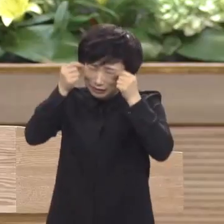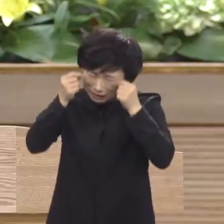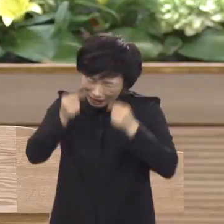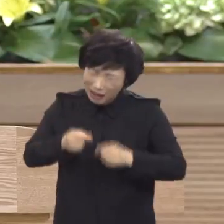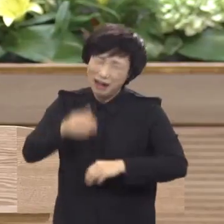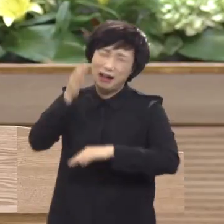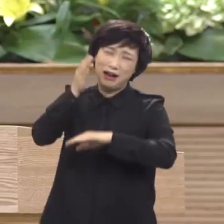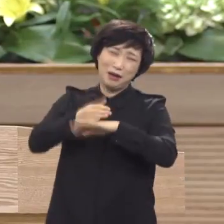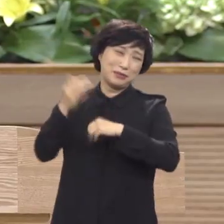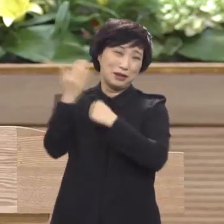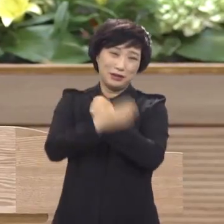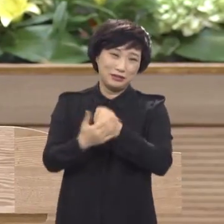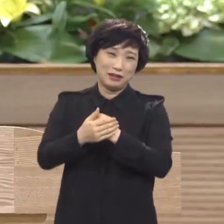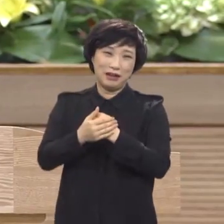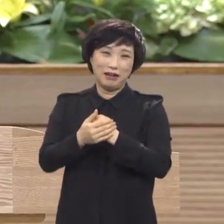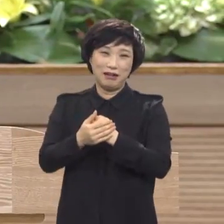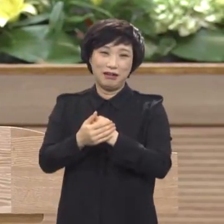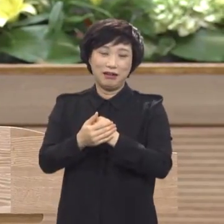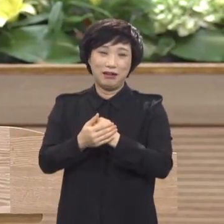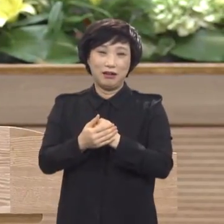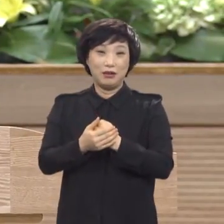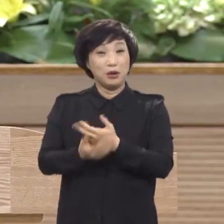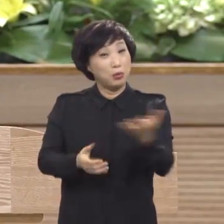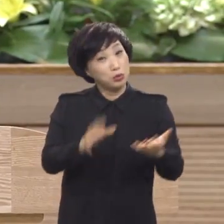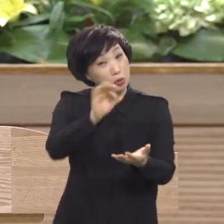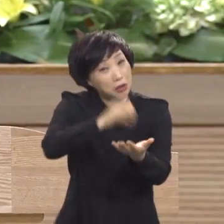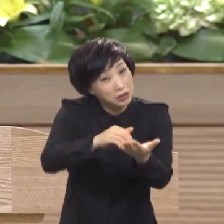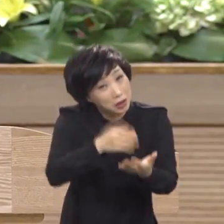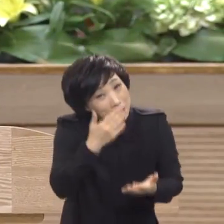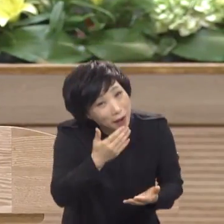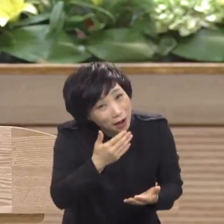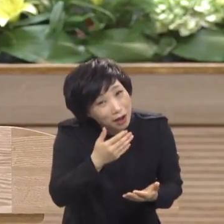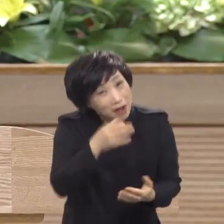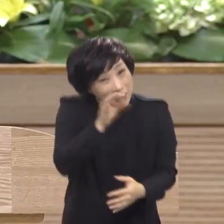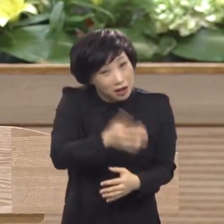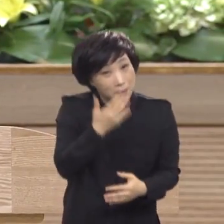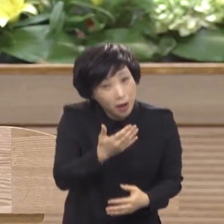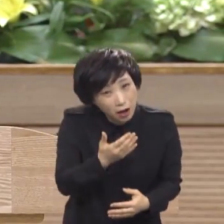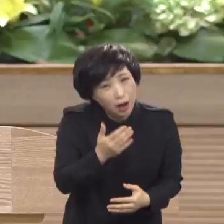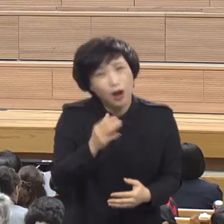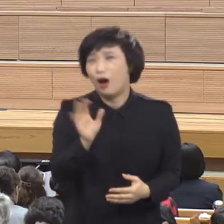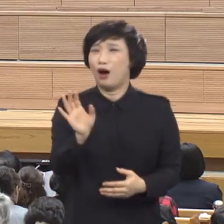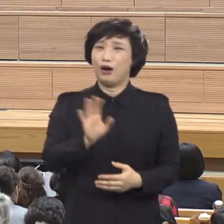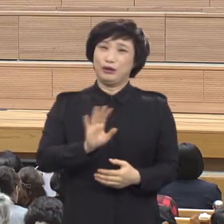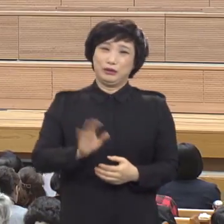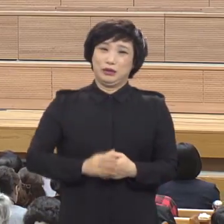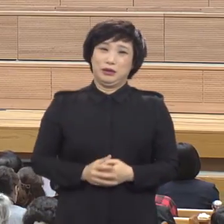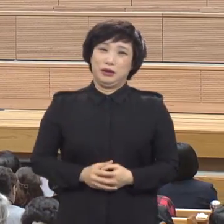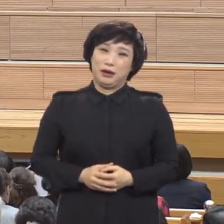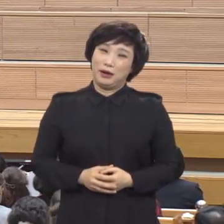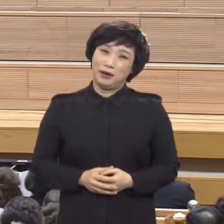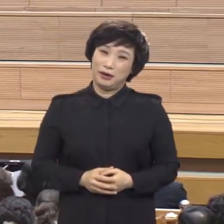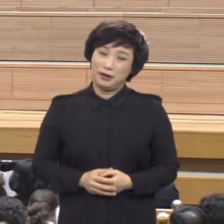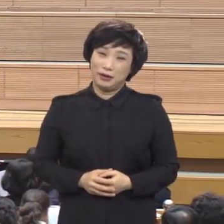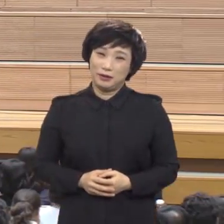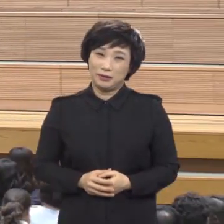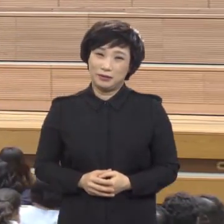어마어마한 은혜가 돈으로 계산할 수 있는 것이냐? 예.